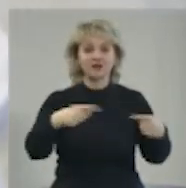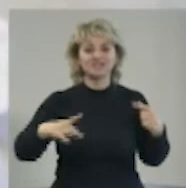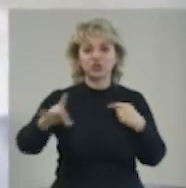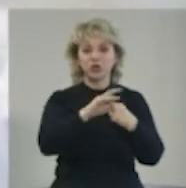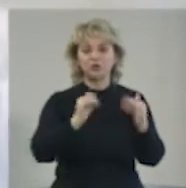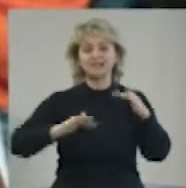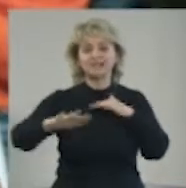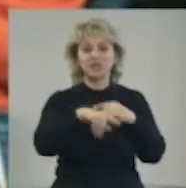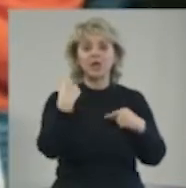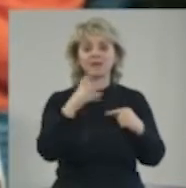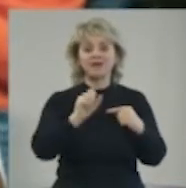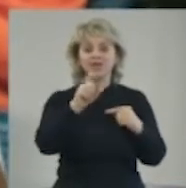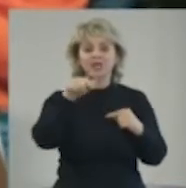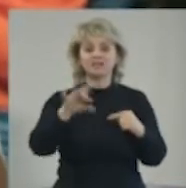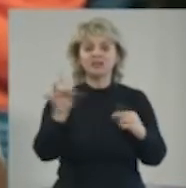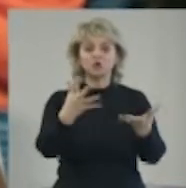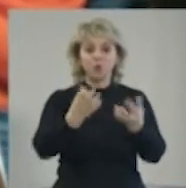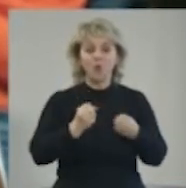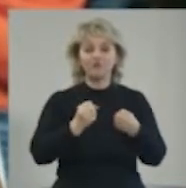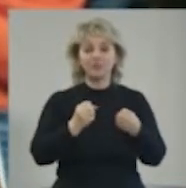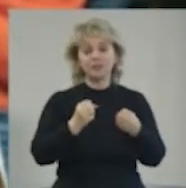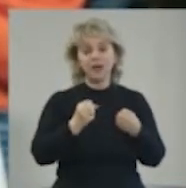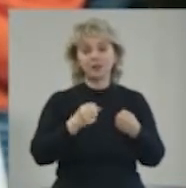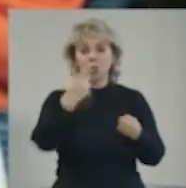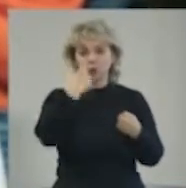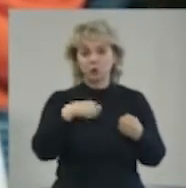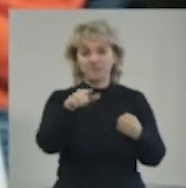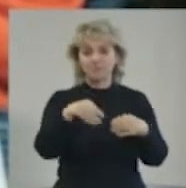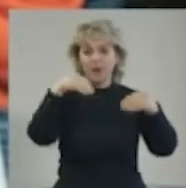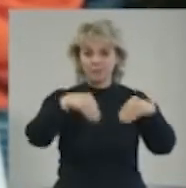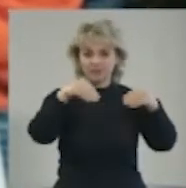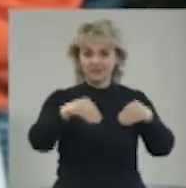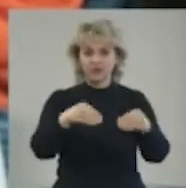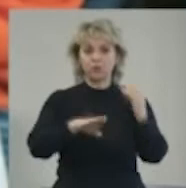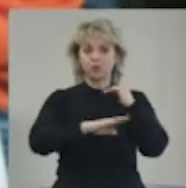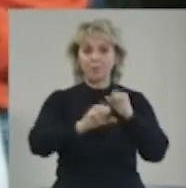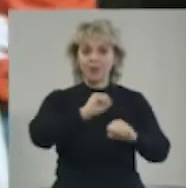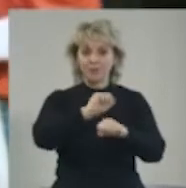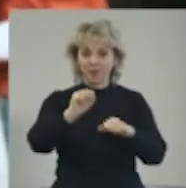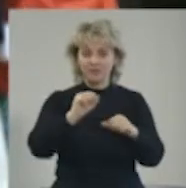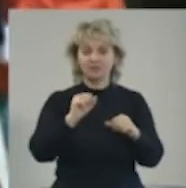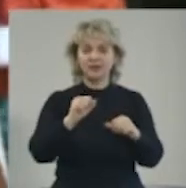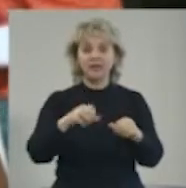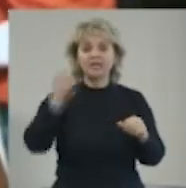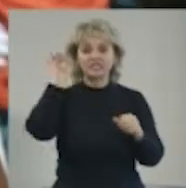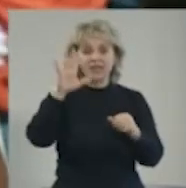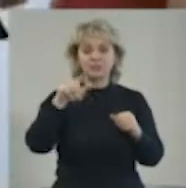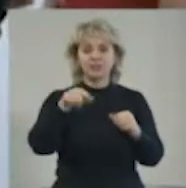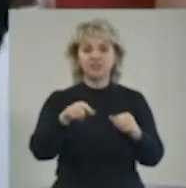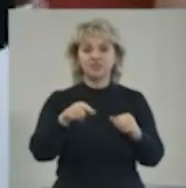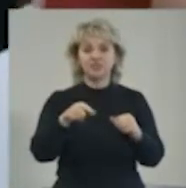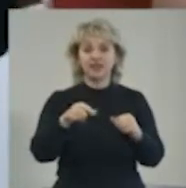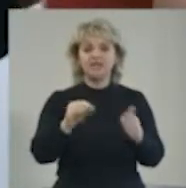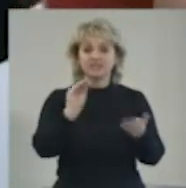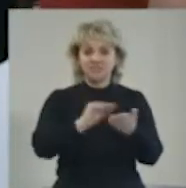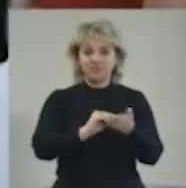регионах страны. Первый раз Ростов принимает у себя посадку тополя Победы, знаменитого знака,